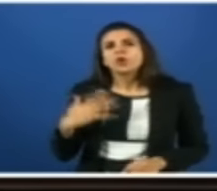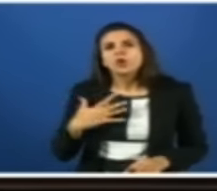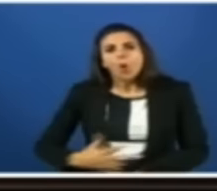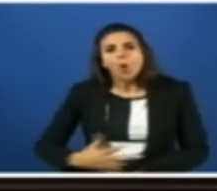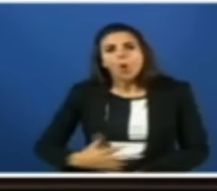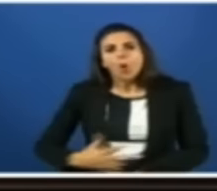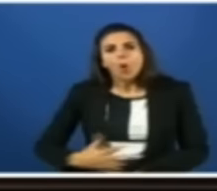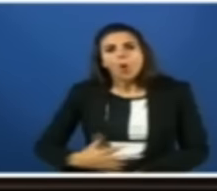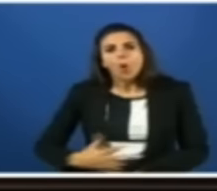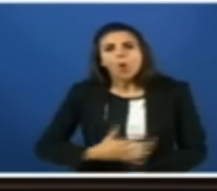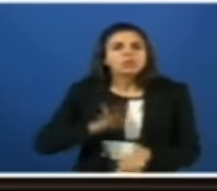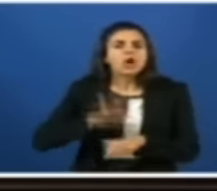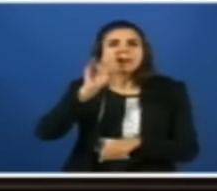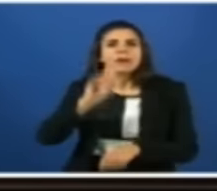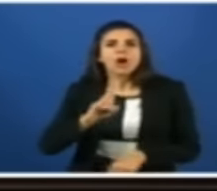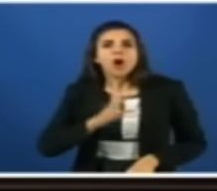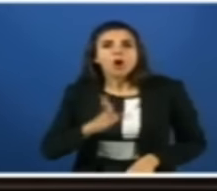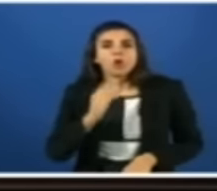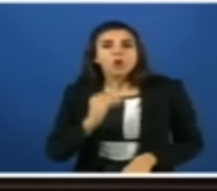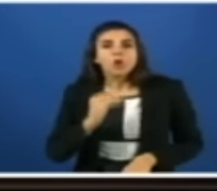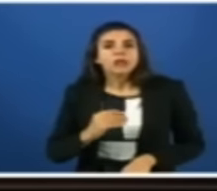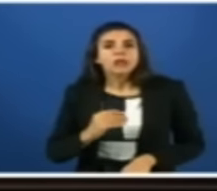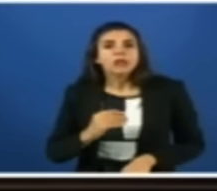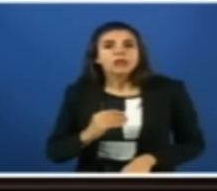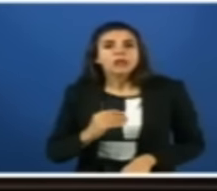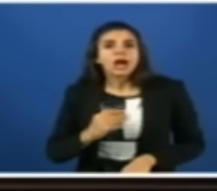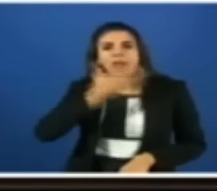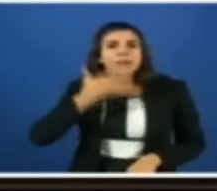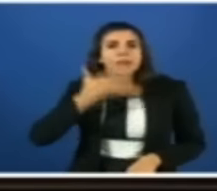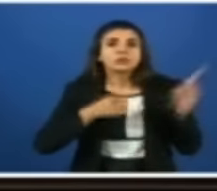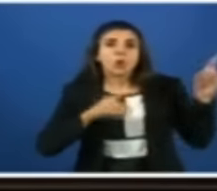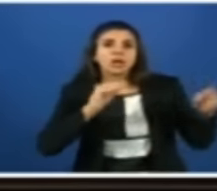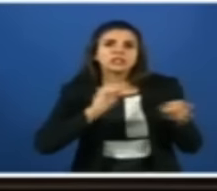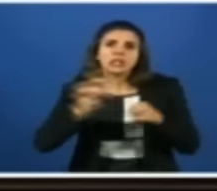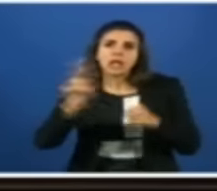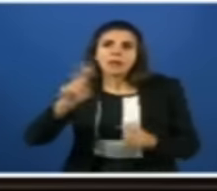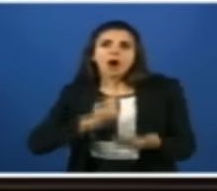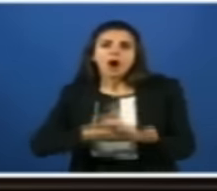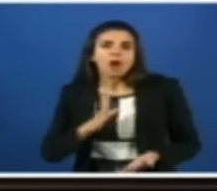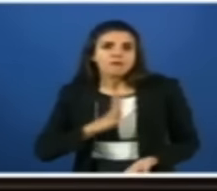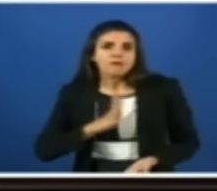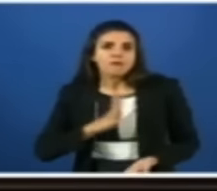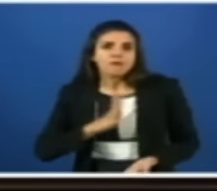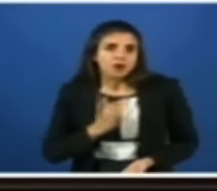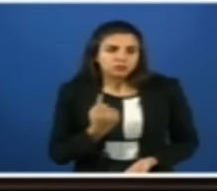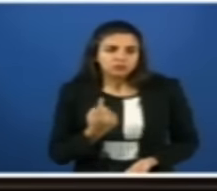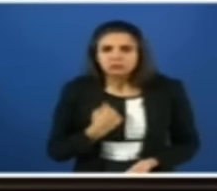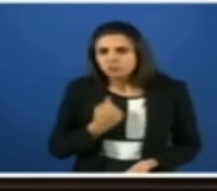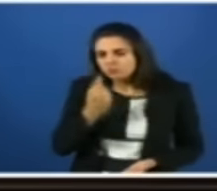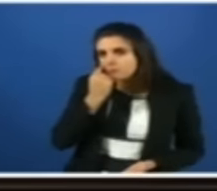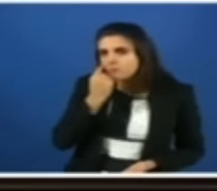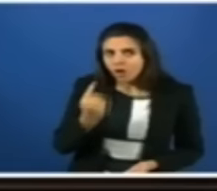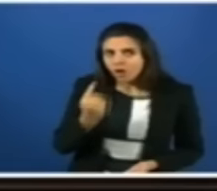aldı. Suudi Arabistan hakkında alınan bu karar esas